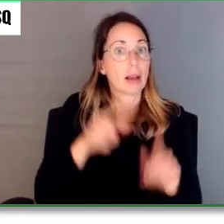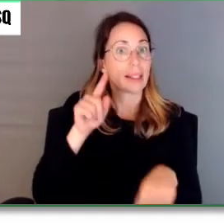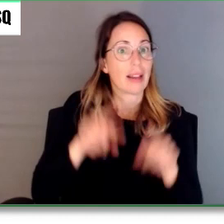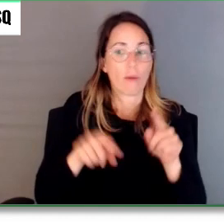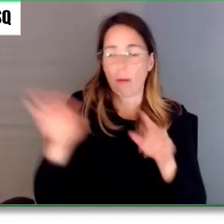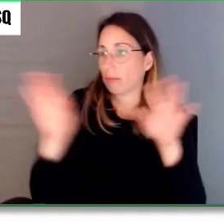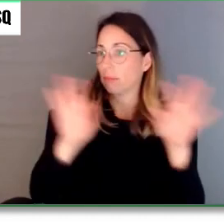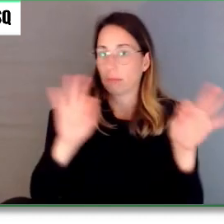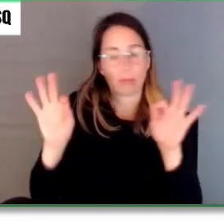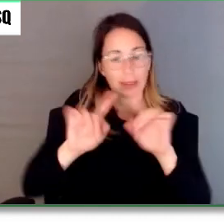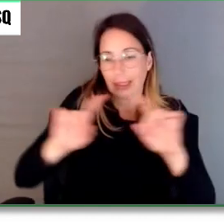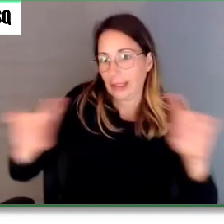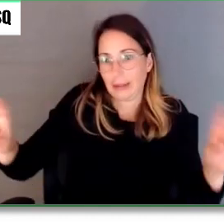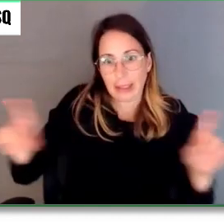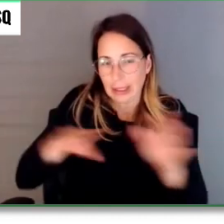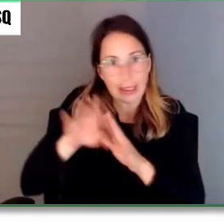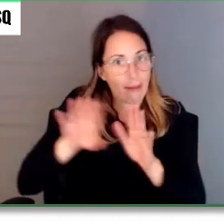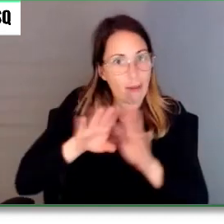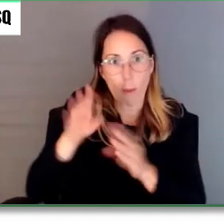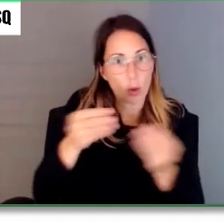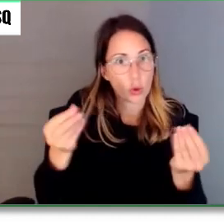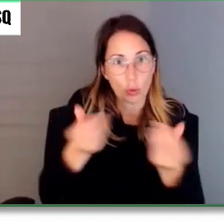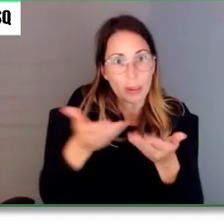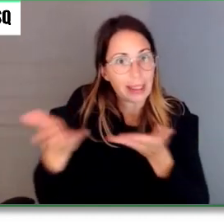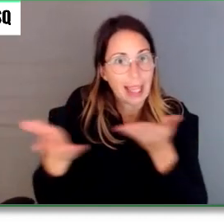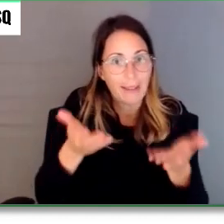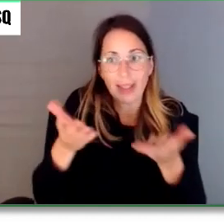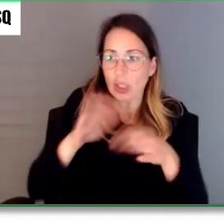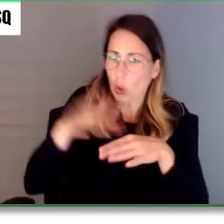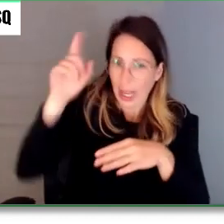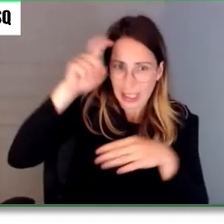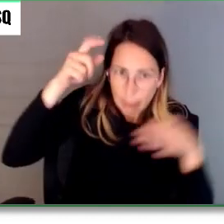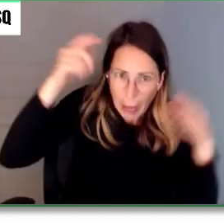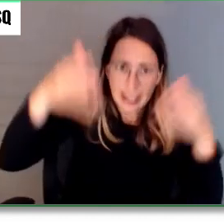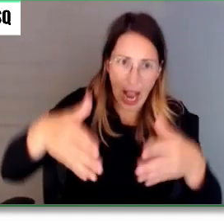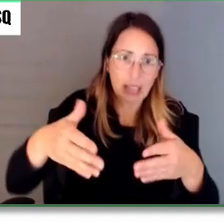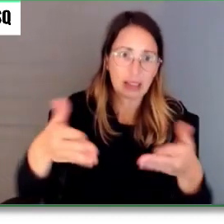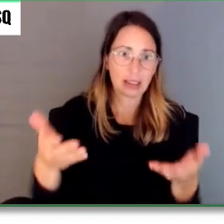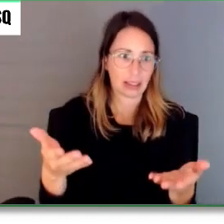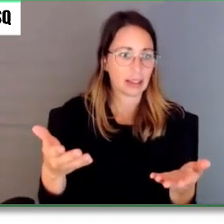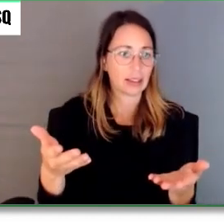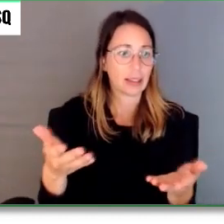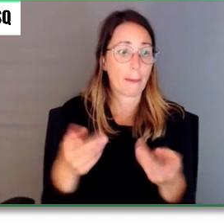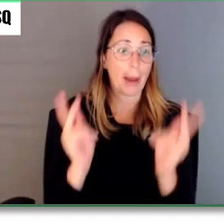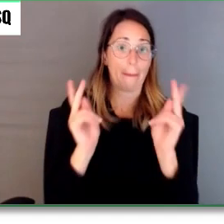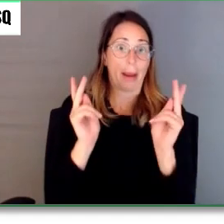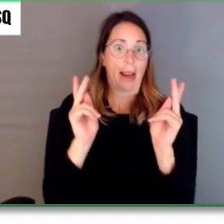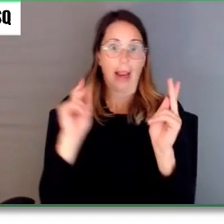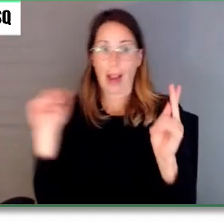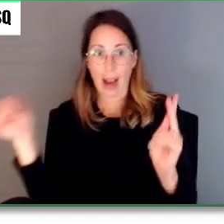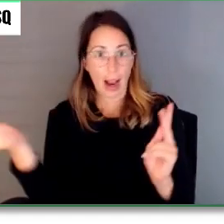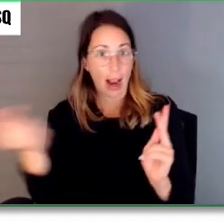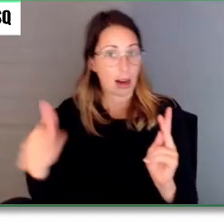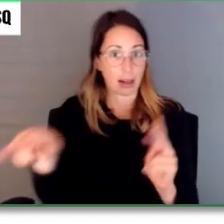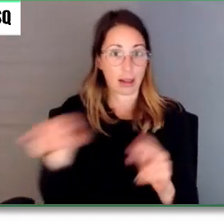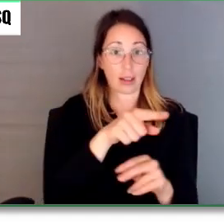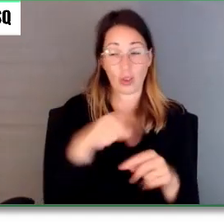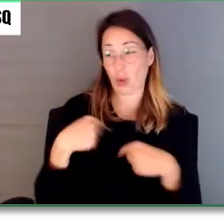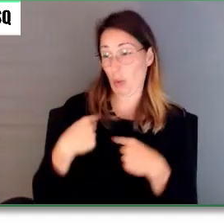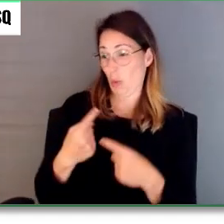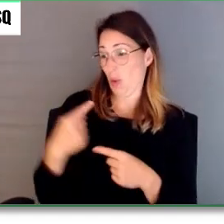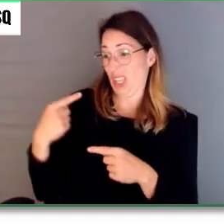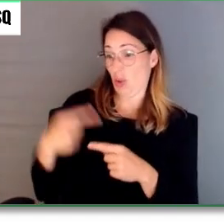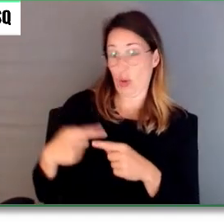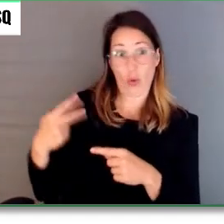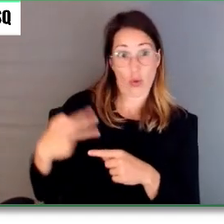difficile de développer des produits, services ou expériences qui permettent de répondre à tous ces points. Depuis quelques jours, nous parlons beaucoup de l'information